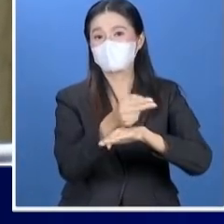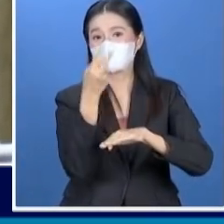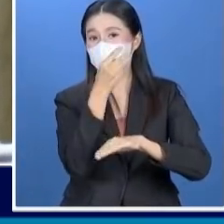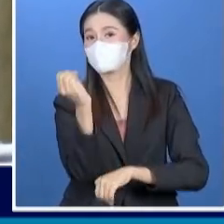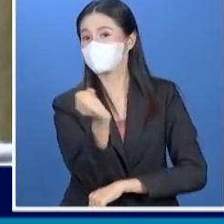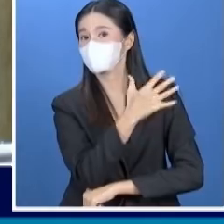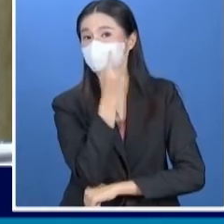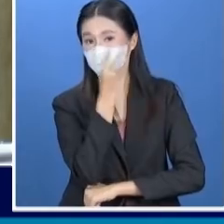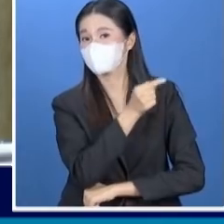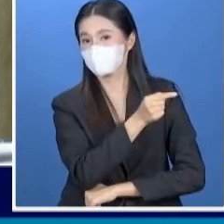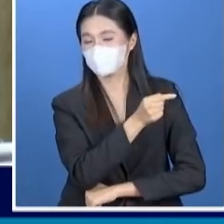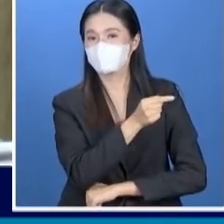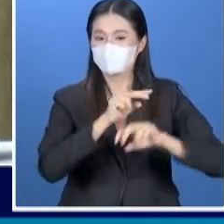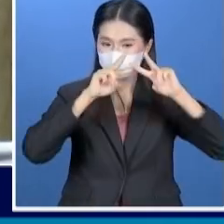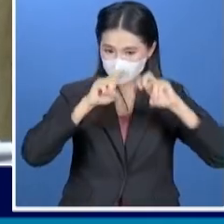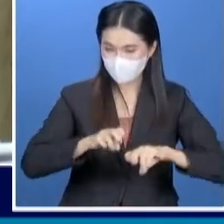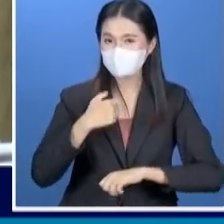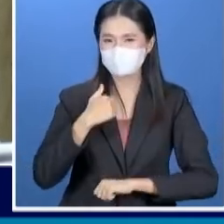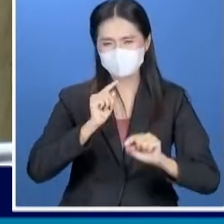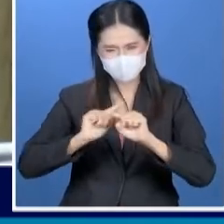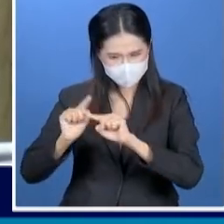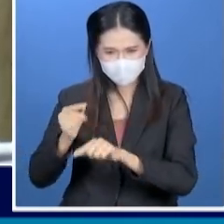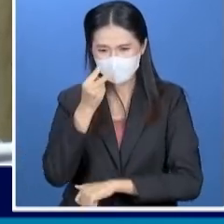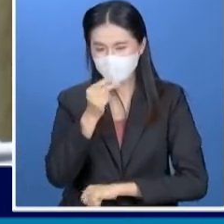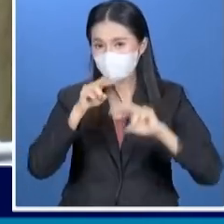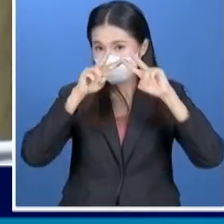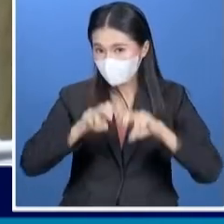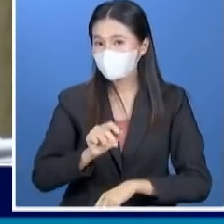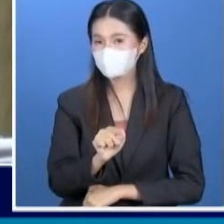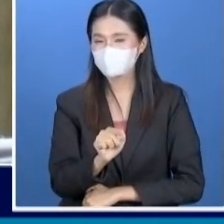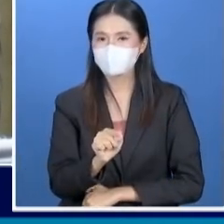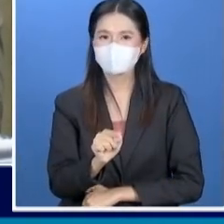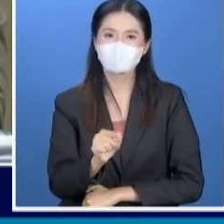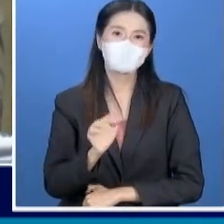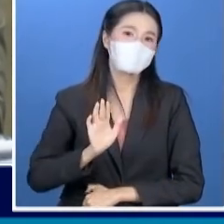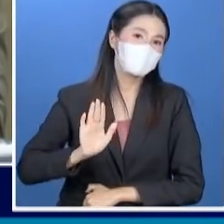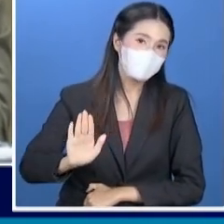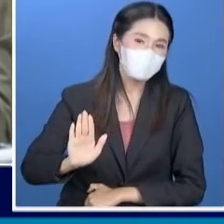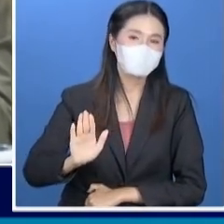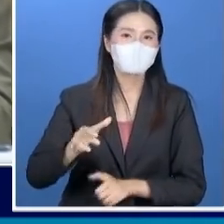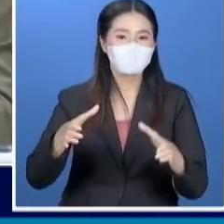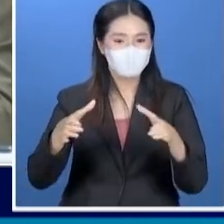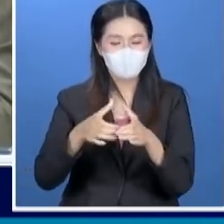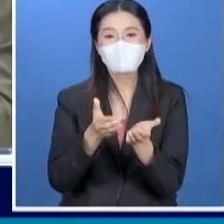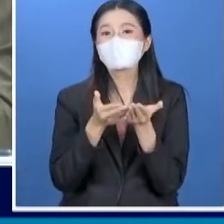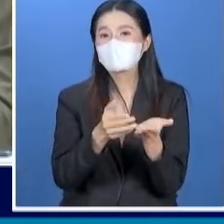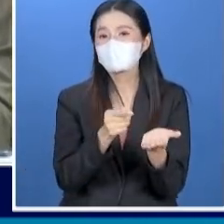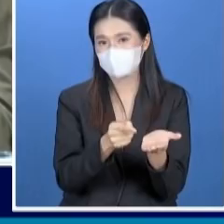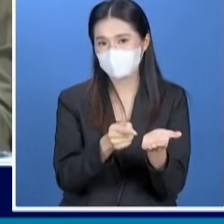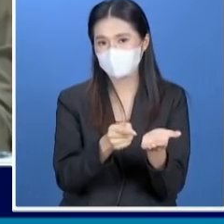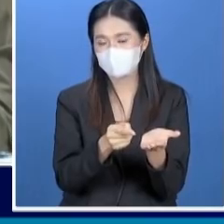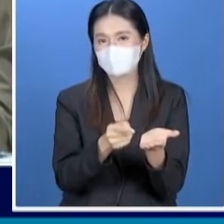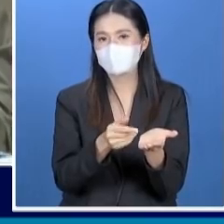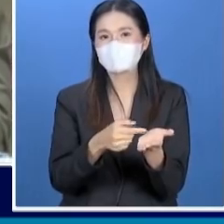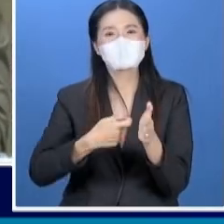เราได้มีการตรวจสอบทุกอย่างนะครับเกี่ยวของความสัมพันธ์ของกลุ่มคนบนเรือนะครับ